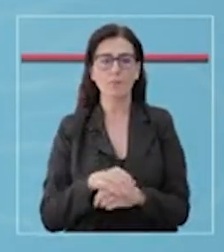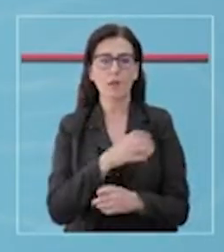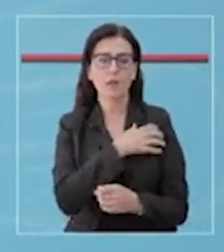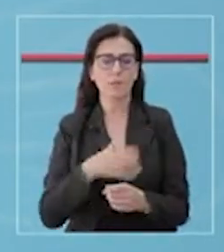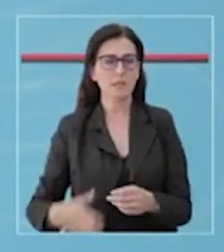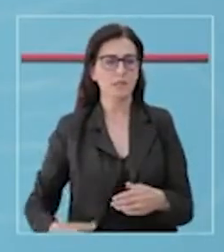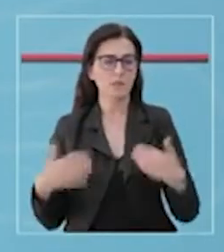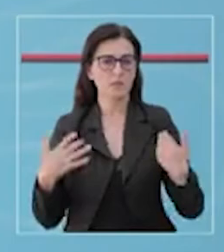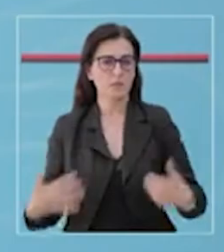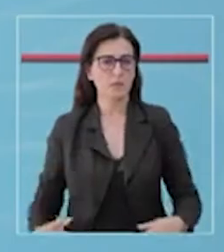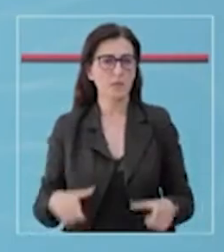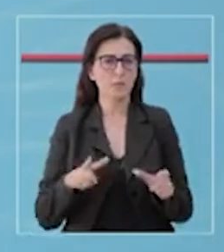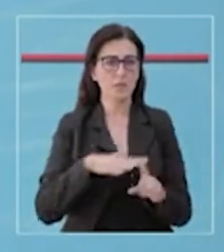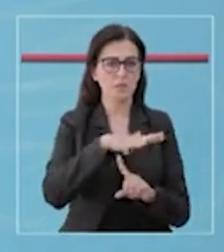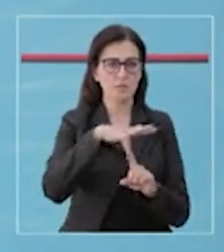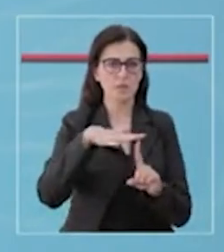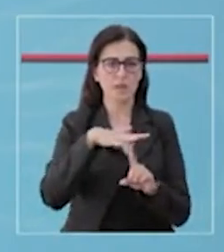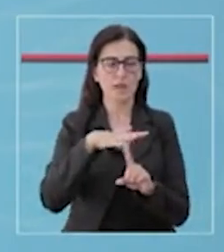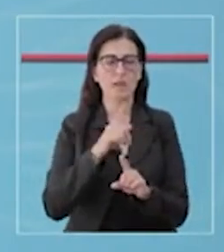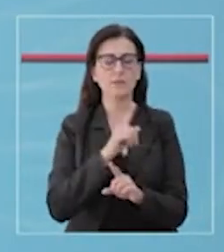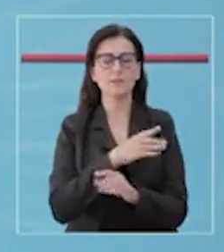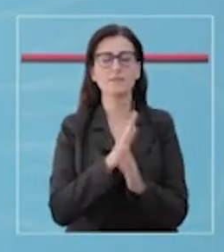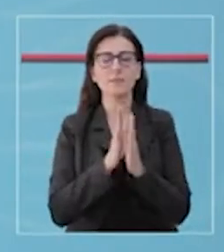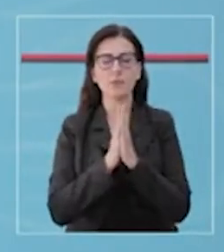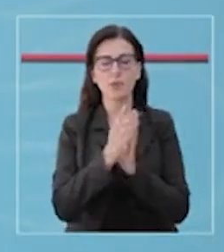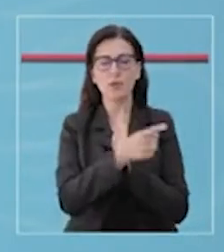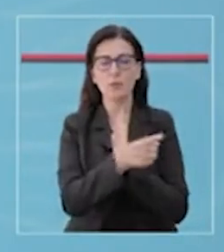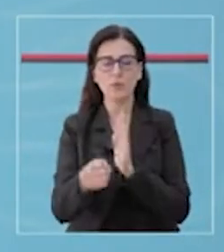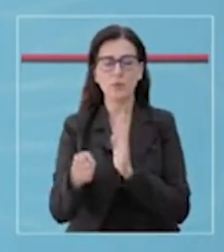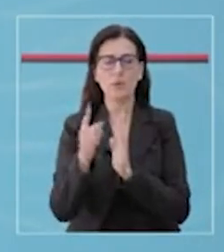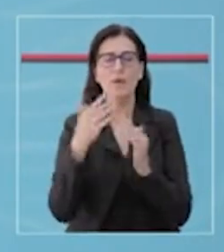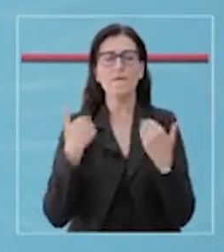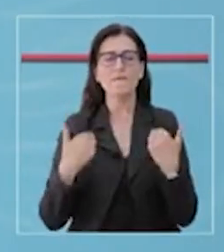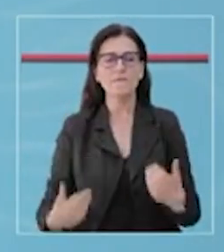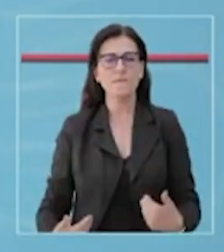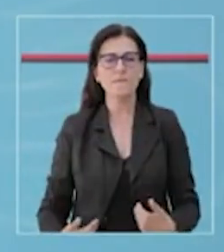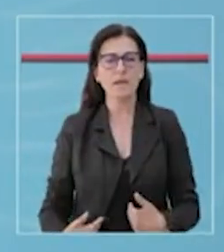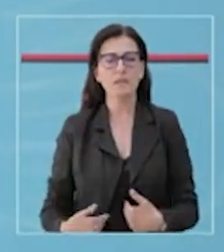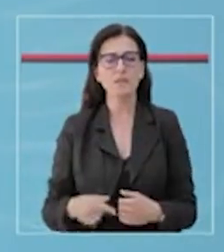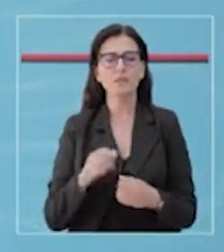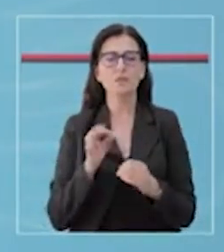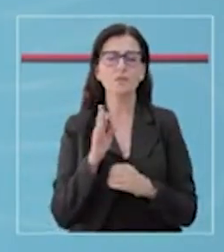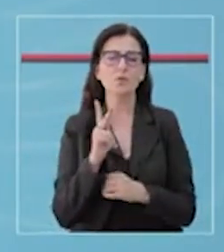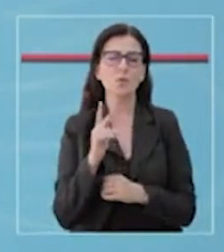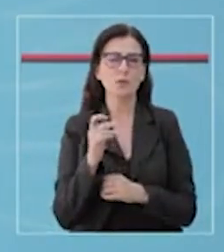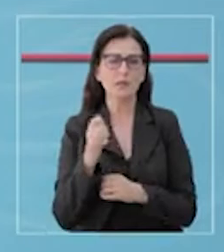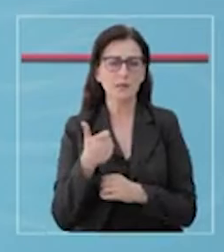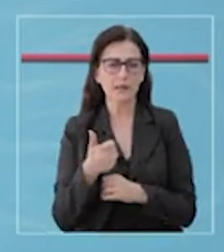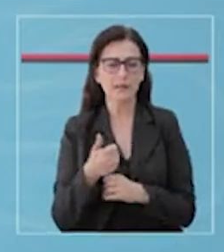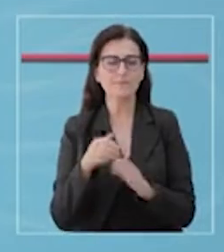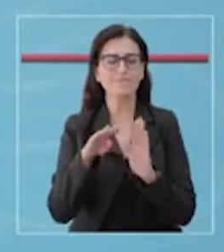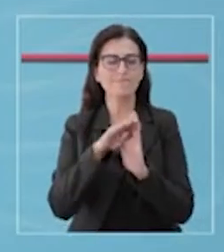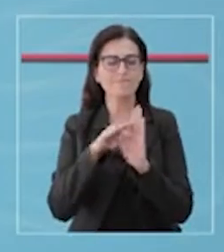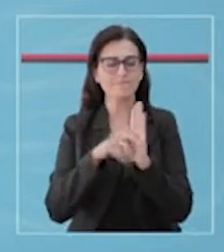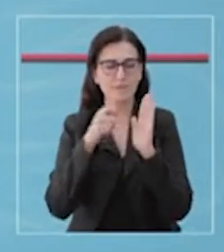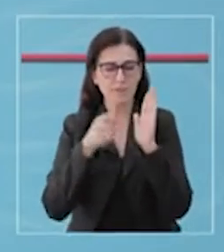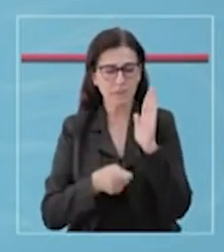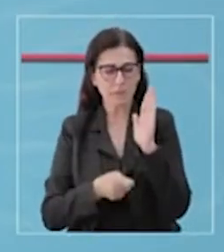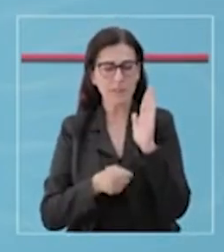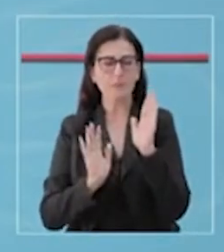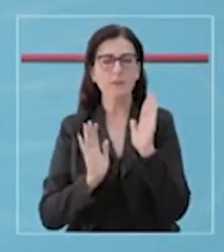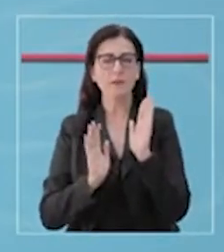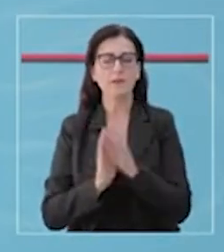Mbrojtjes Sociale apelon për vetë ndërgjegjësim për të gjithë qytetarët që të jenë të kujdesshëm në zbatimin e masave të